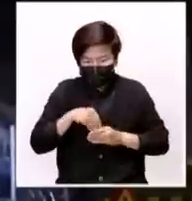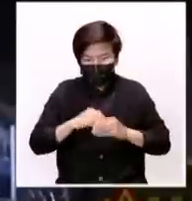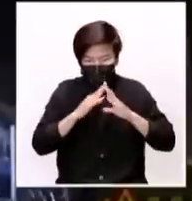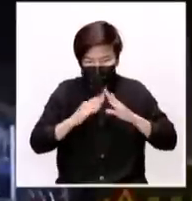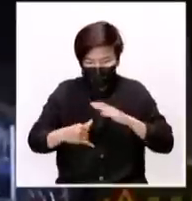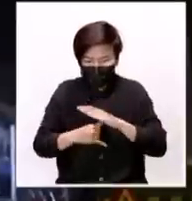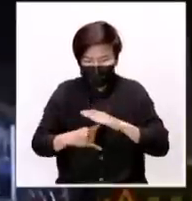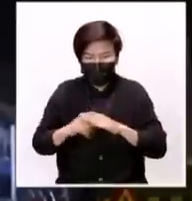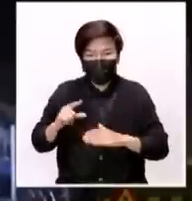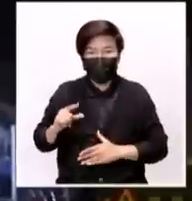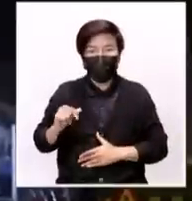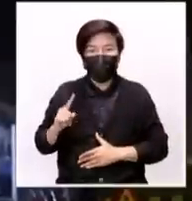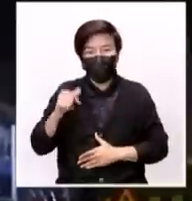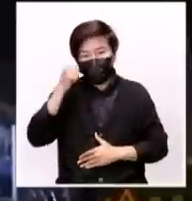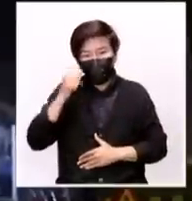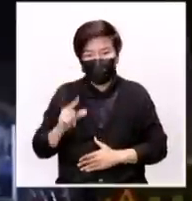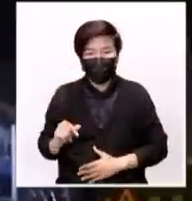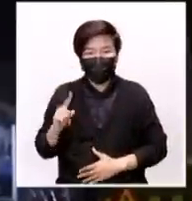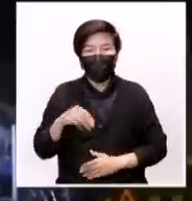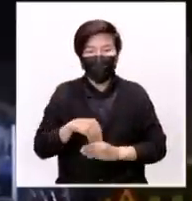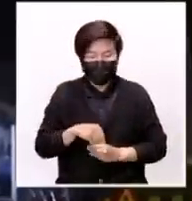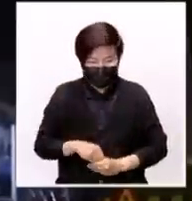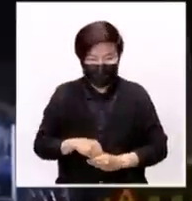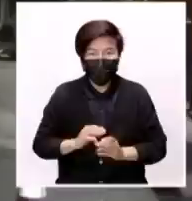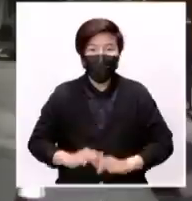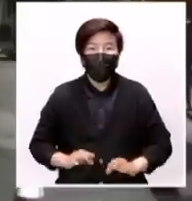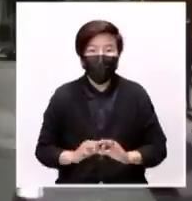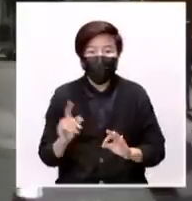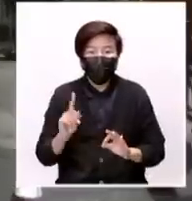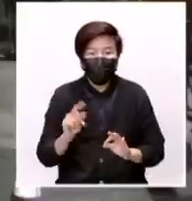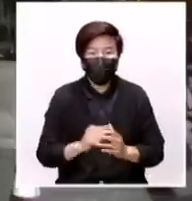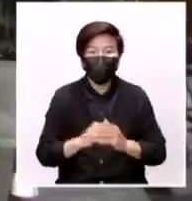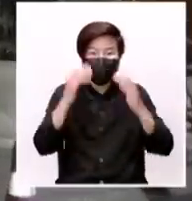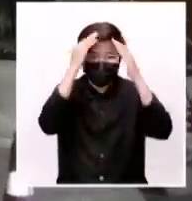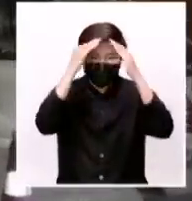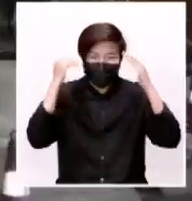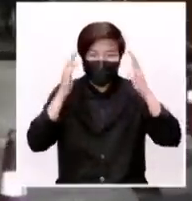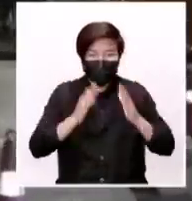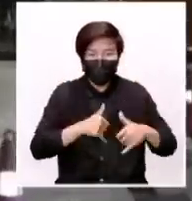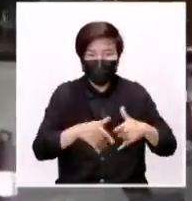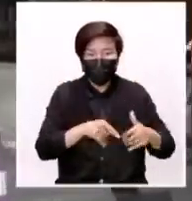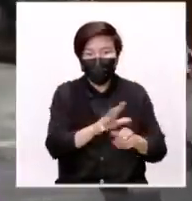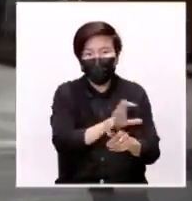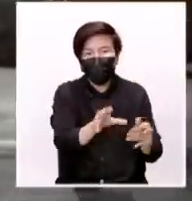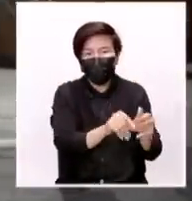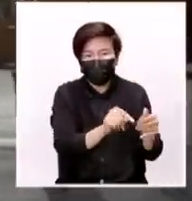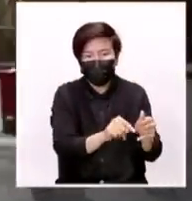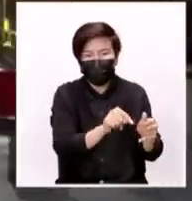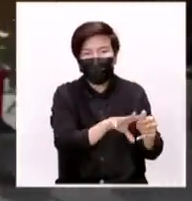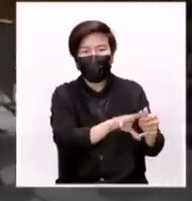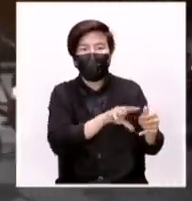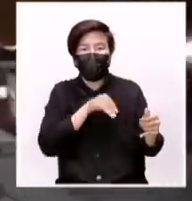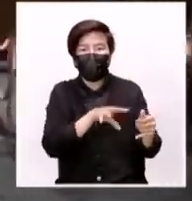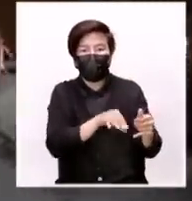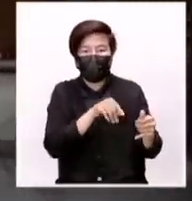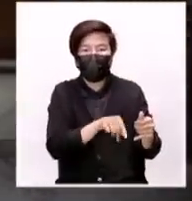เป็น21วันแล้วเพราะว่าที่ต้องทำอย่างนี้นะคะเนื่องจากว่ามีชาวเวียดนามหลายคนติดเชื้อเพราะว่าไปสัมผัสกับคนที่